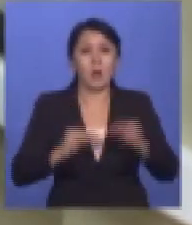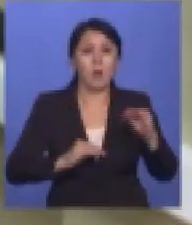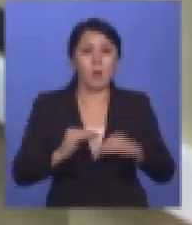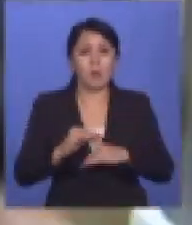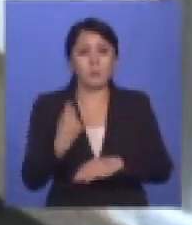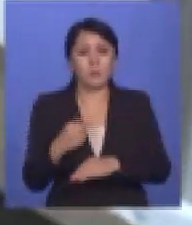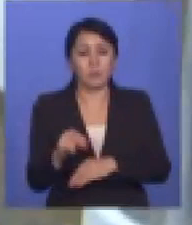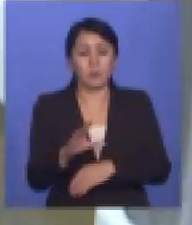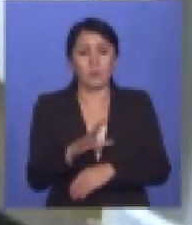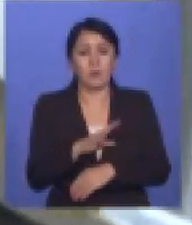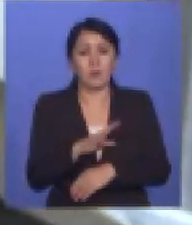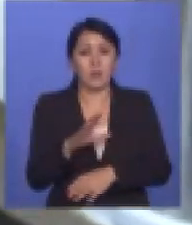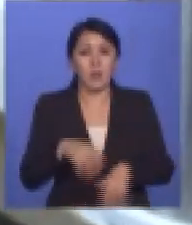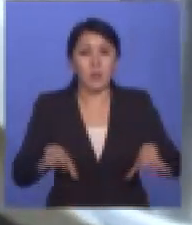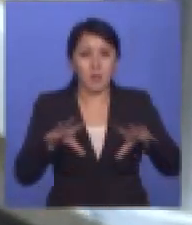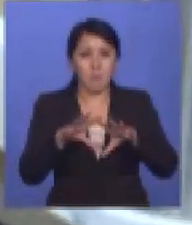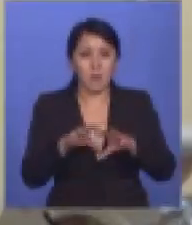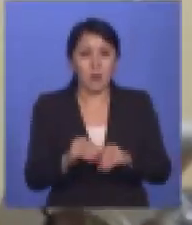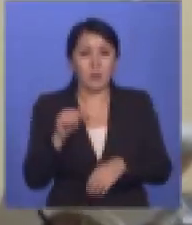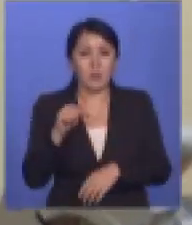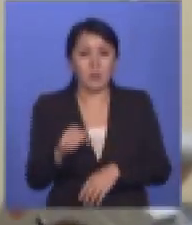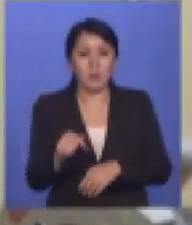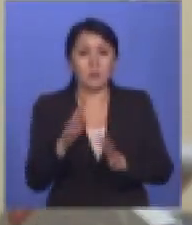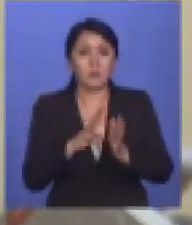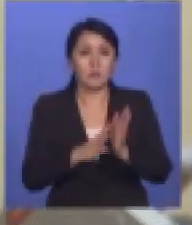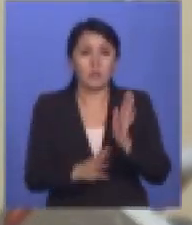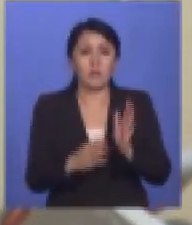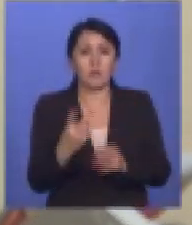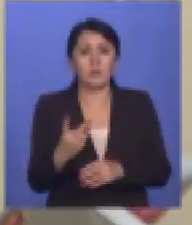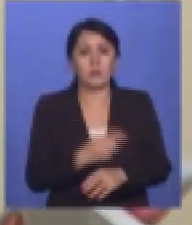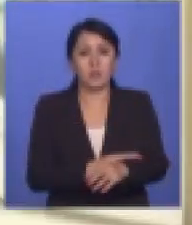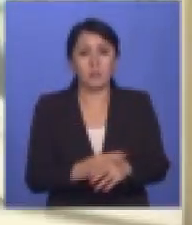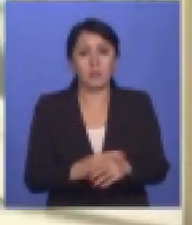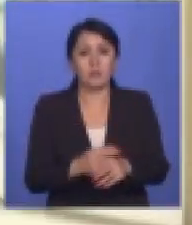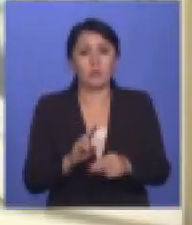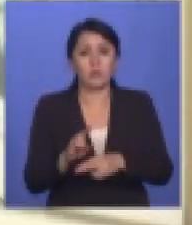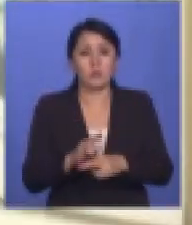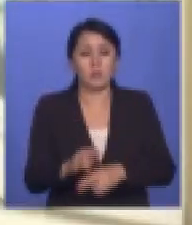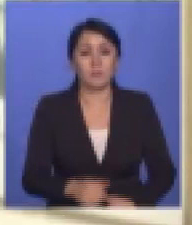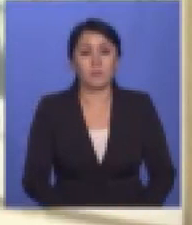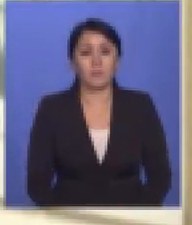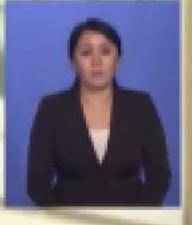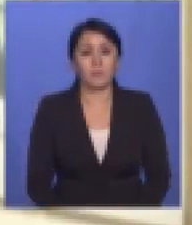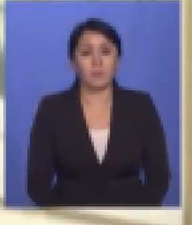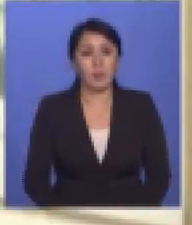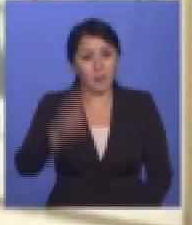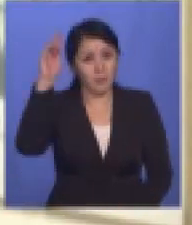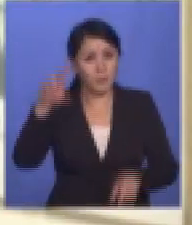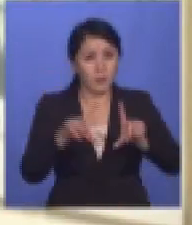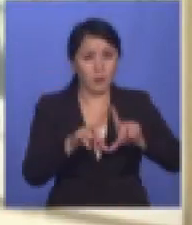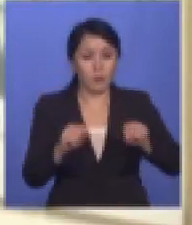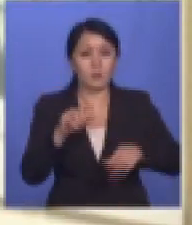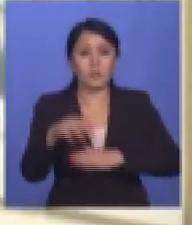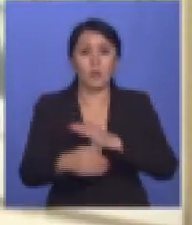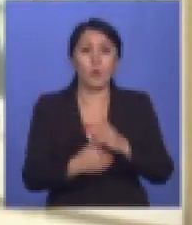қондырғылар сатып алынды. Жалпы қазіргі таңда мұнда 92 оқушы тәлім алуда. Специально оборудование, которое помогает. Мектебіміз